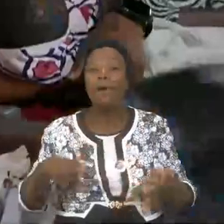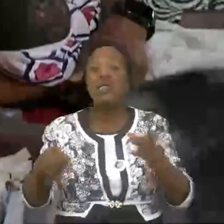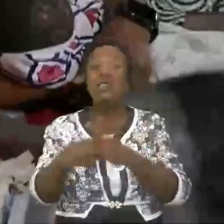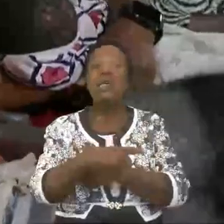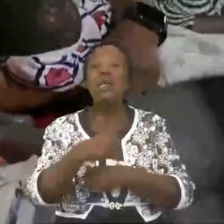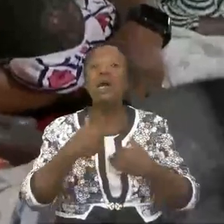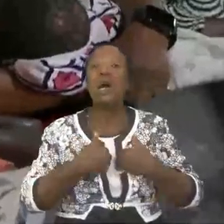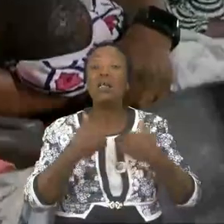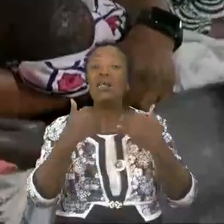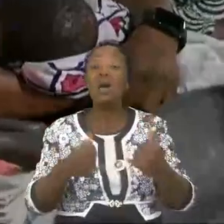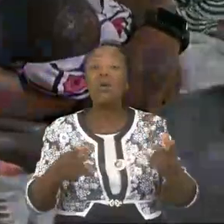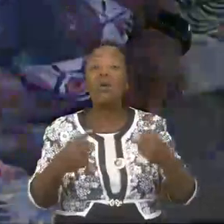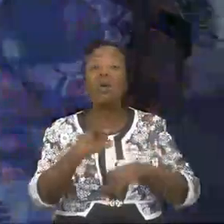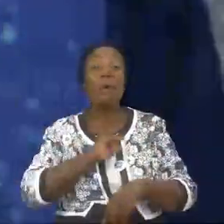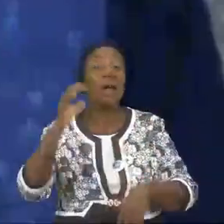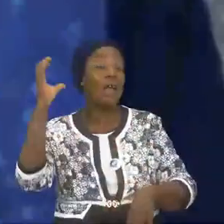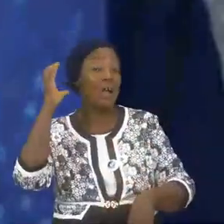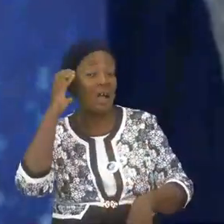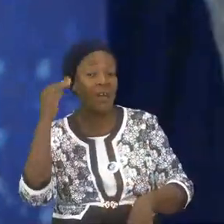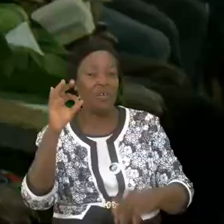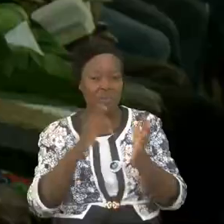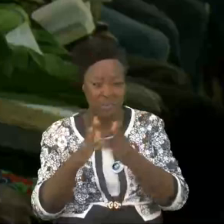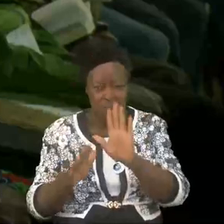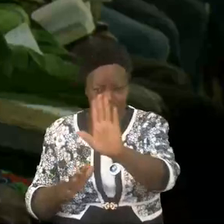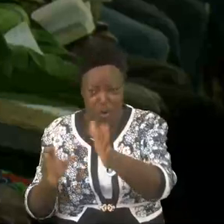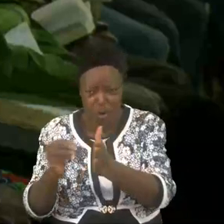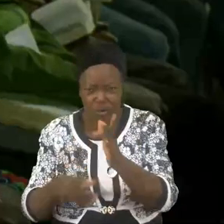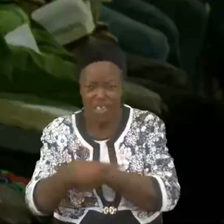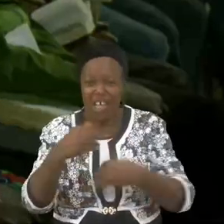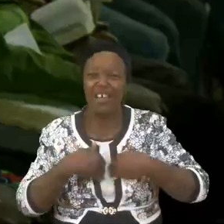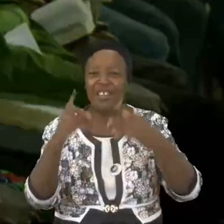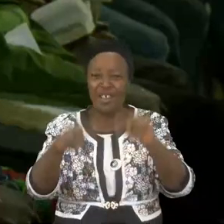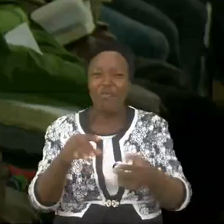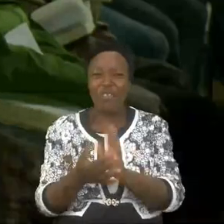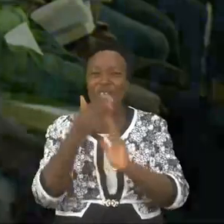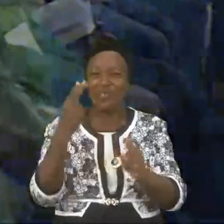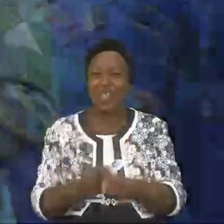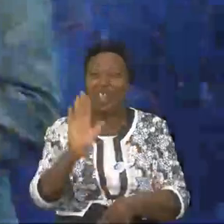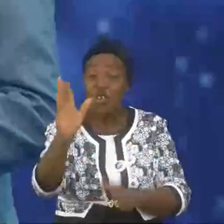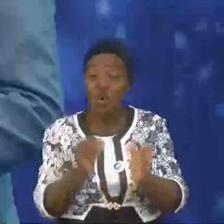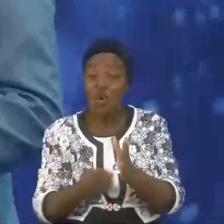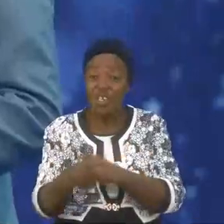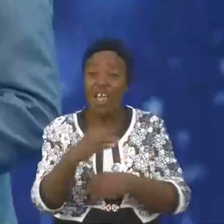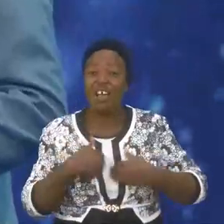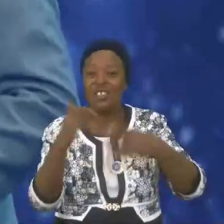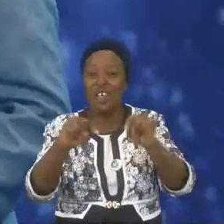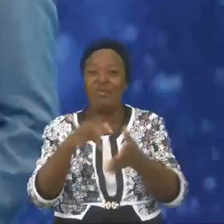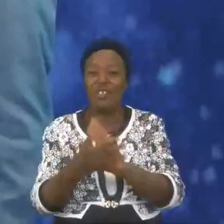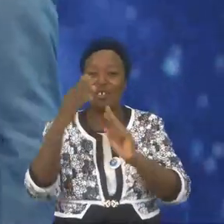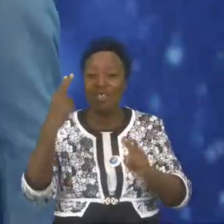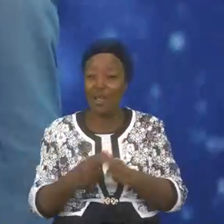venu maintenant. J'ai entendu parler de Jésus. Ton jour est arrivé. Il dit, ton jour est arrivé.